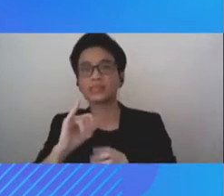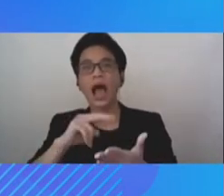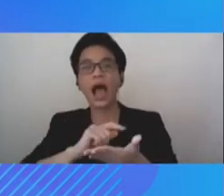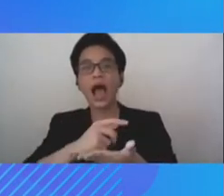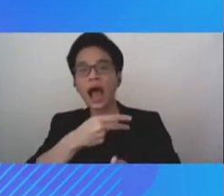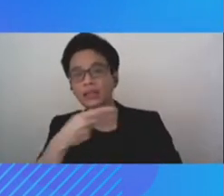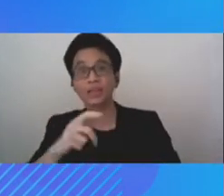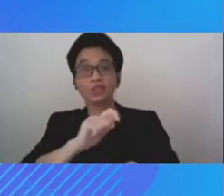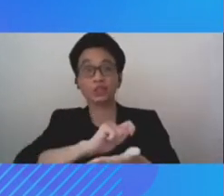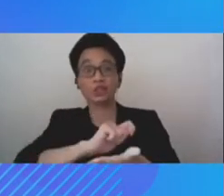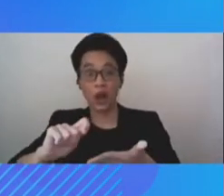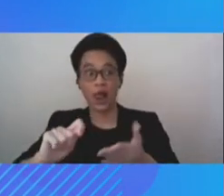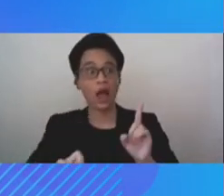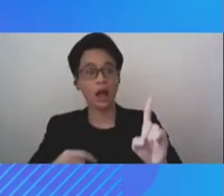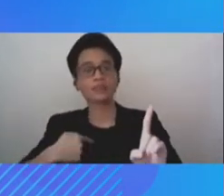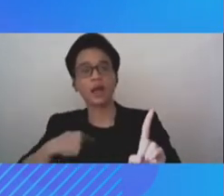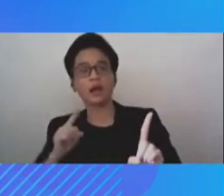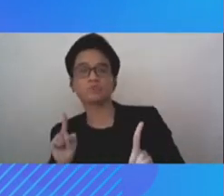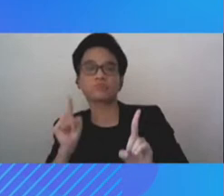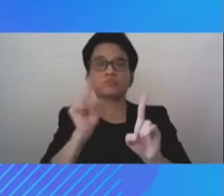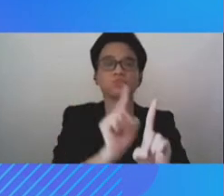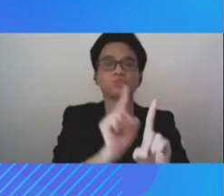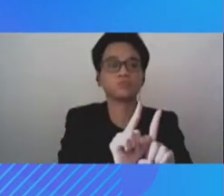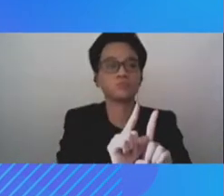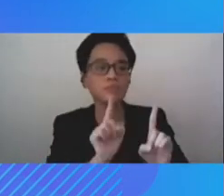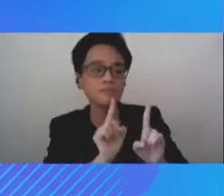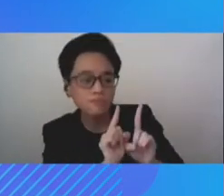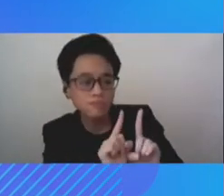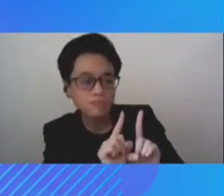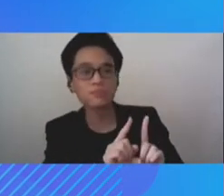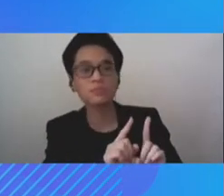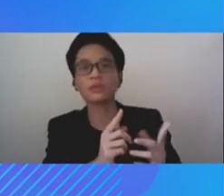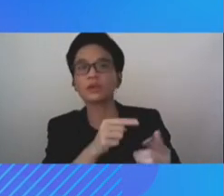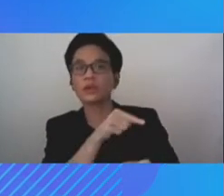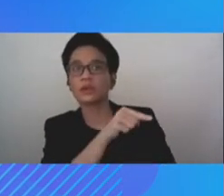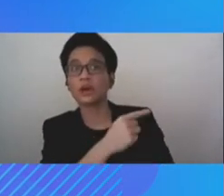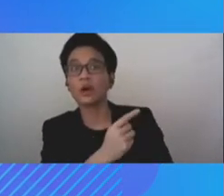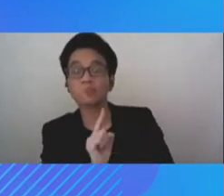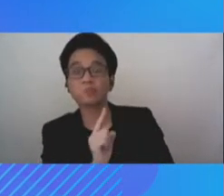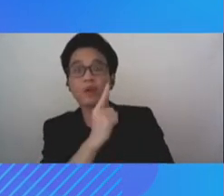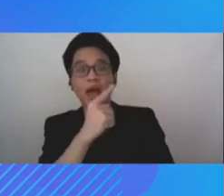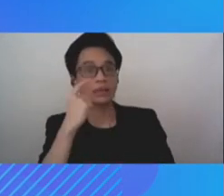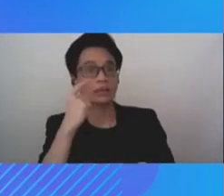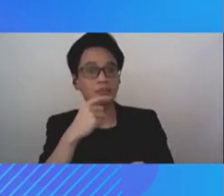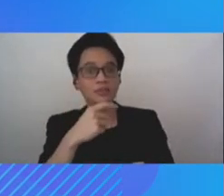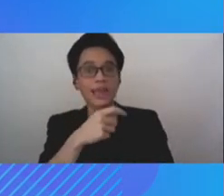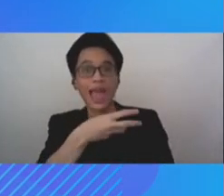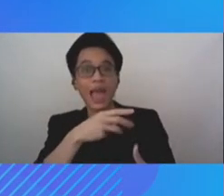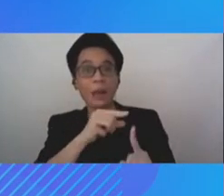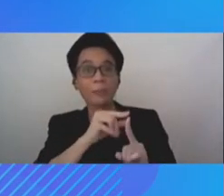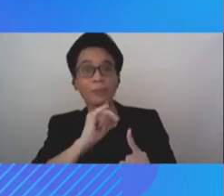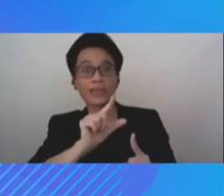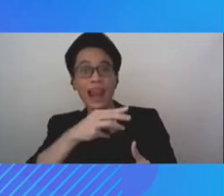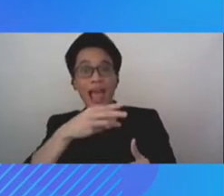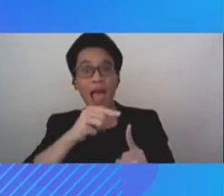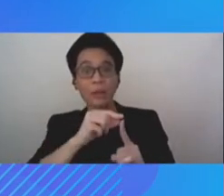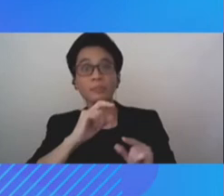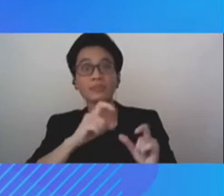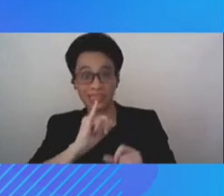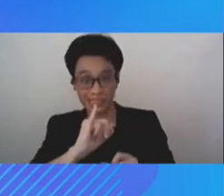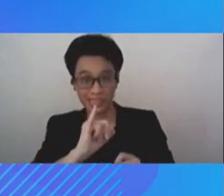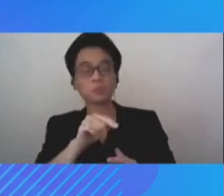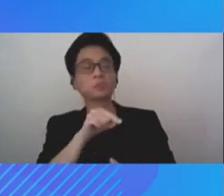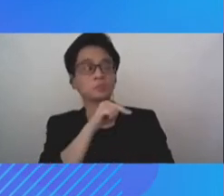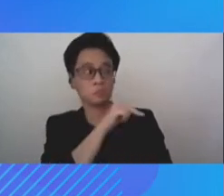sekolah. Jadi saya dari TKB itu semenjak epilepsi dia muncul, itu saya ikut sekolah, karena sekolah tidak berani jika